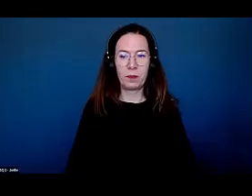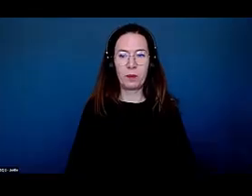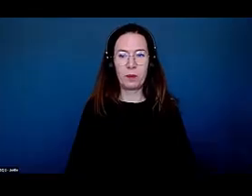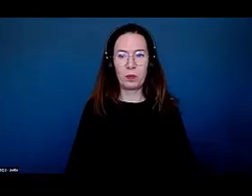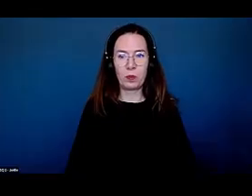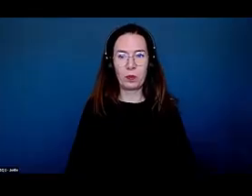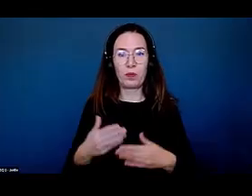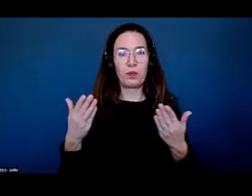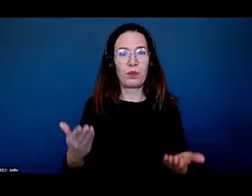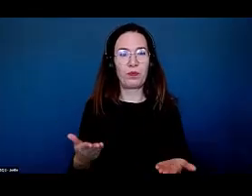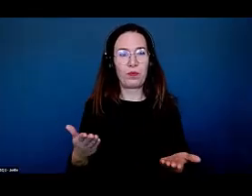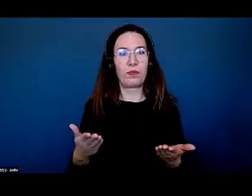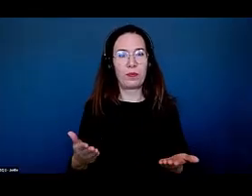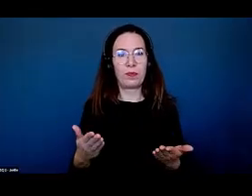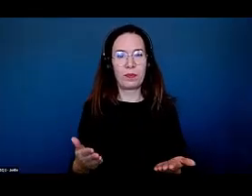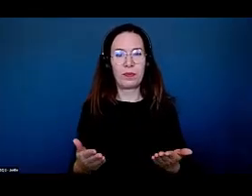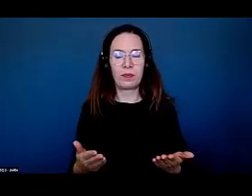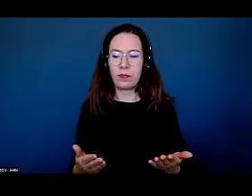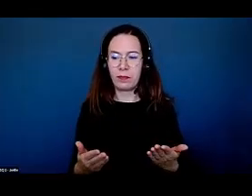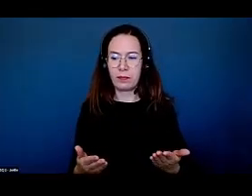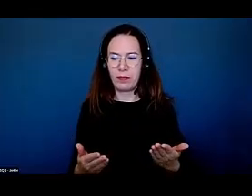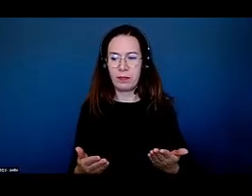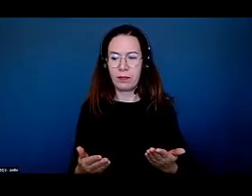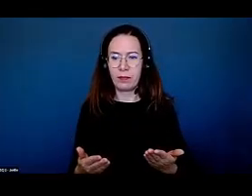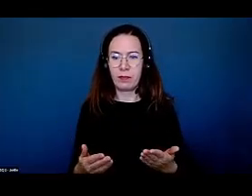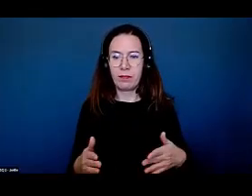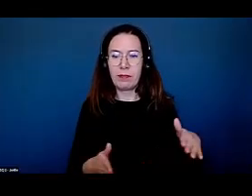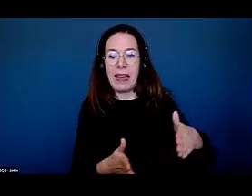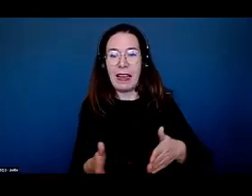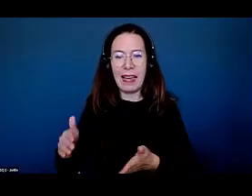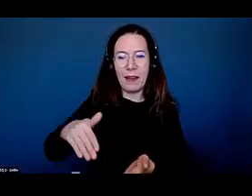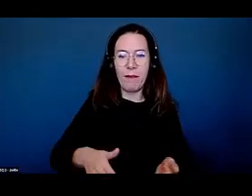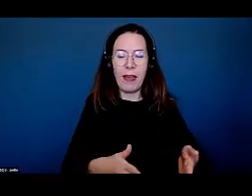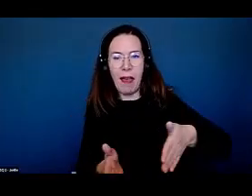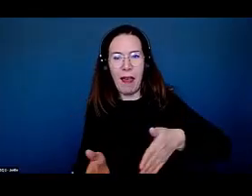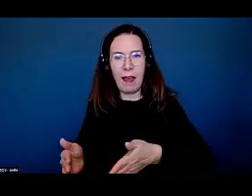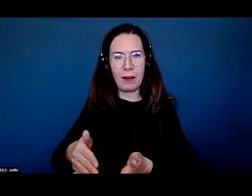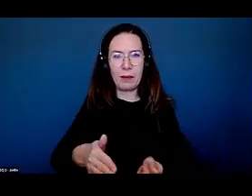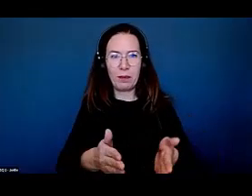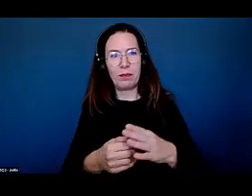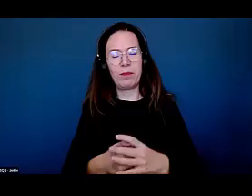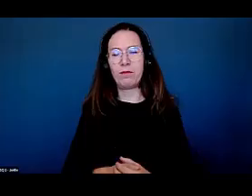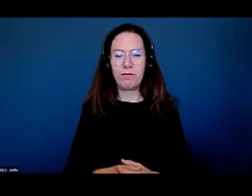Et donc, nous sommes dans une culture des rivières